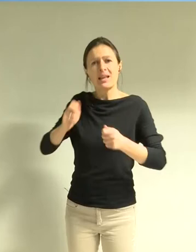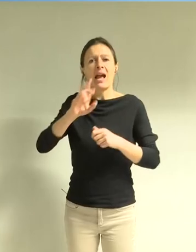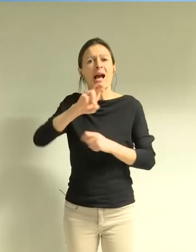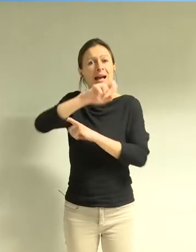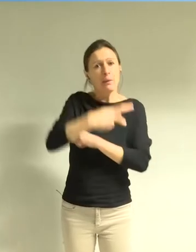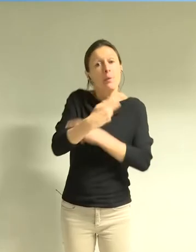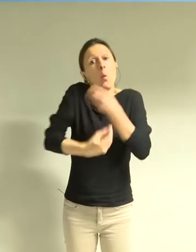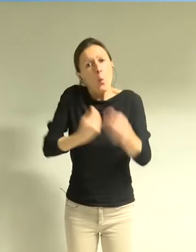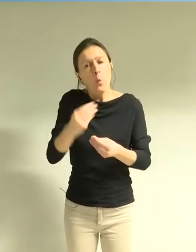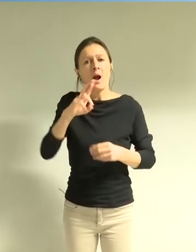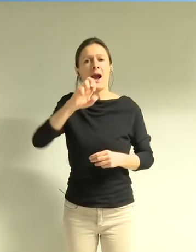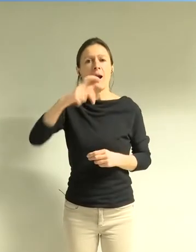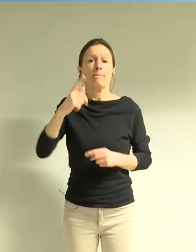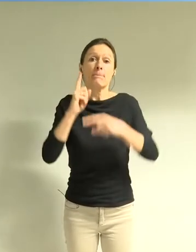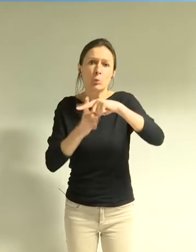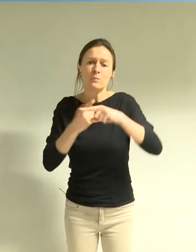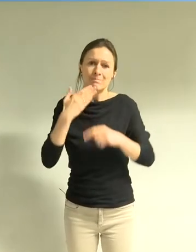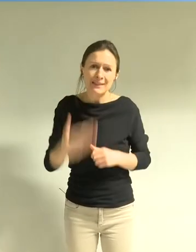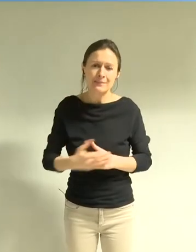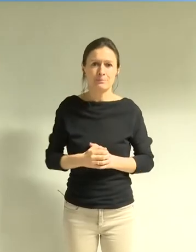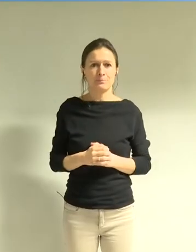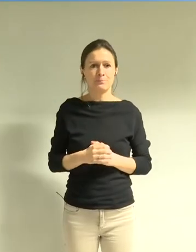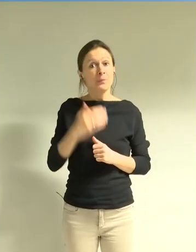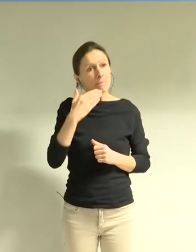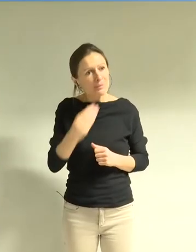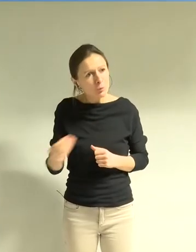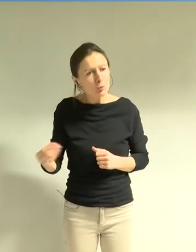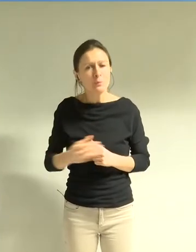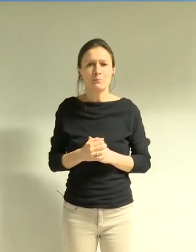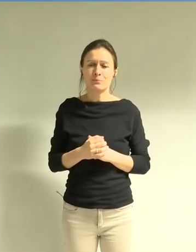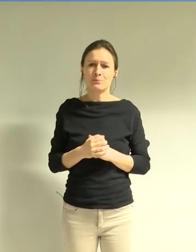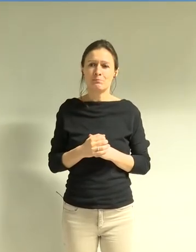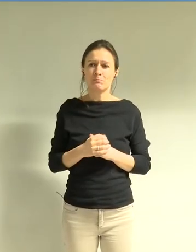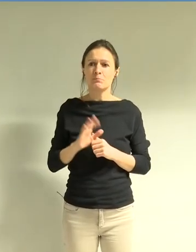merci beaucoup des prises de parole